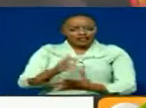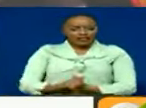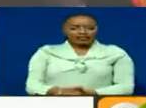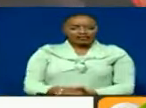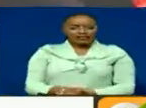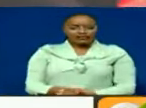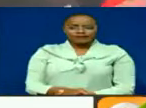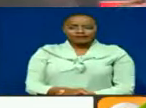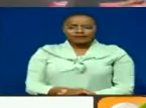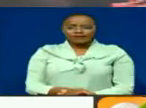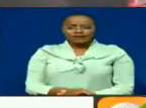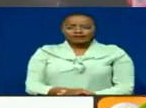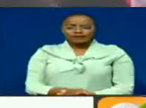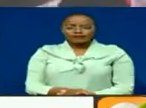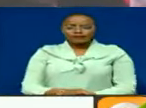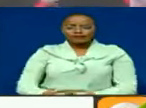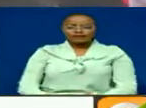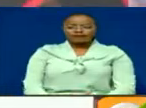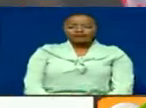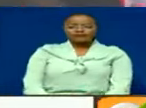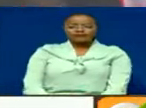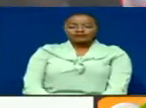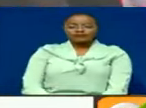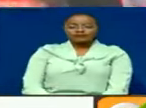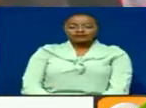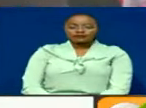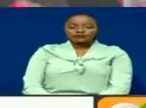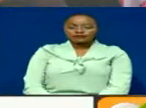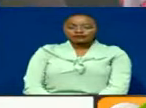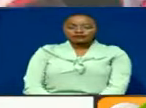Stephen Leto, Runinga ya Citizen.